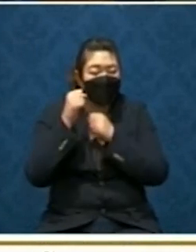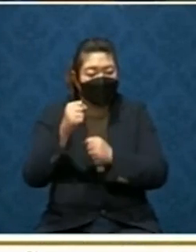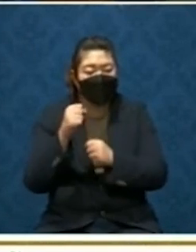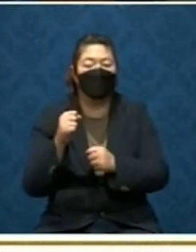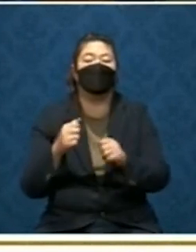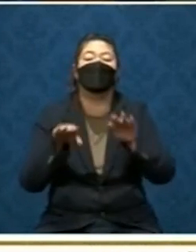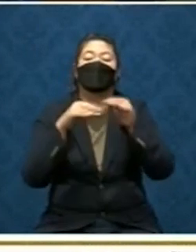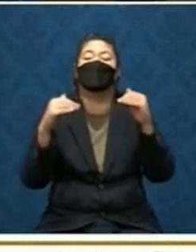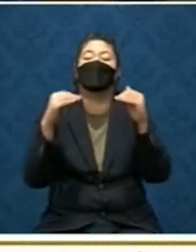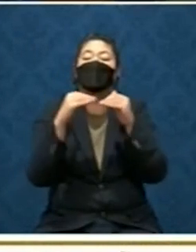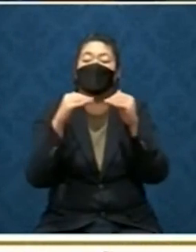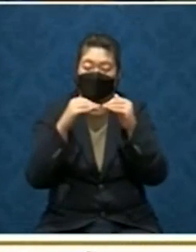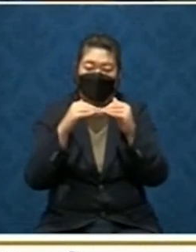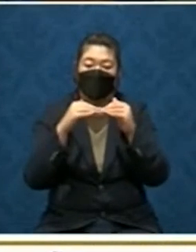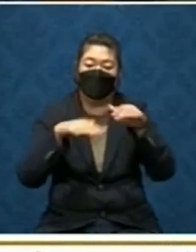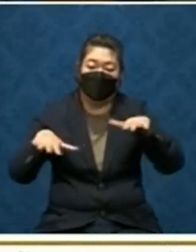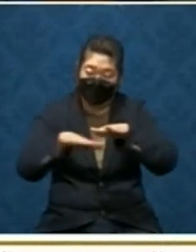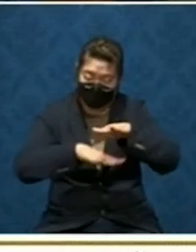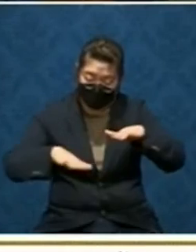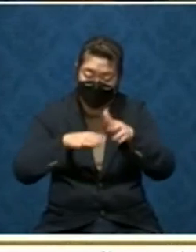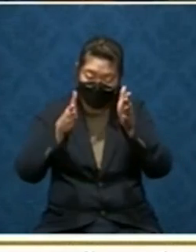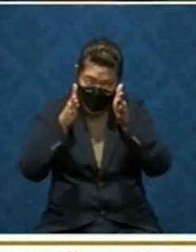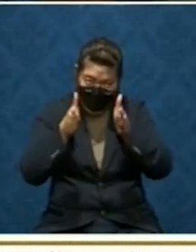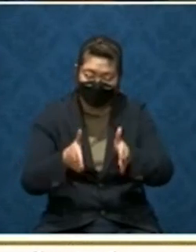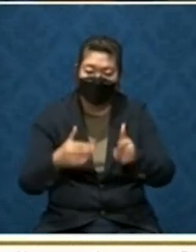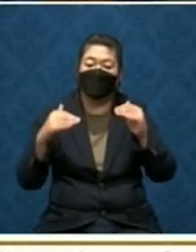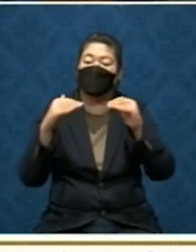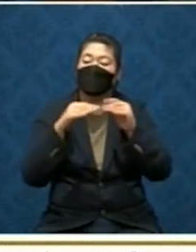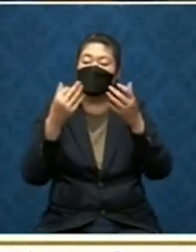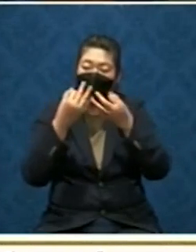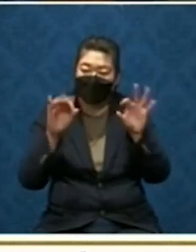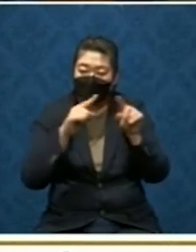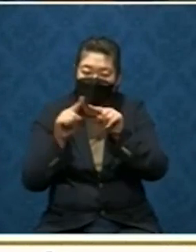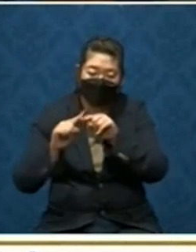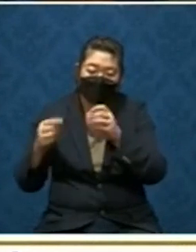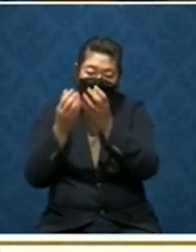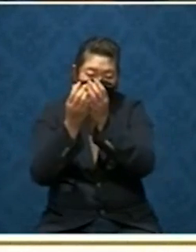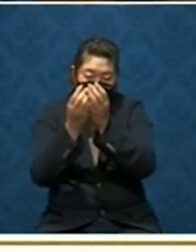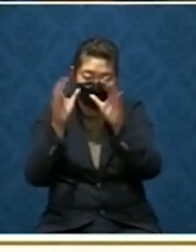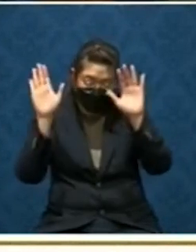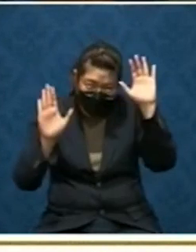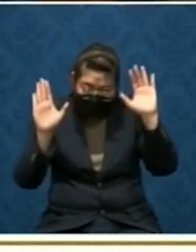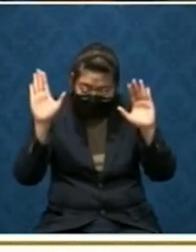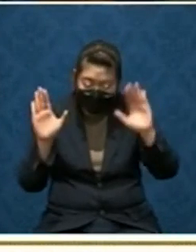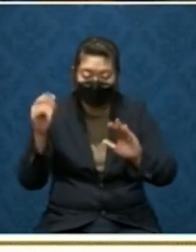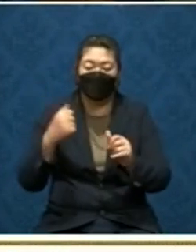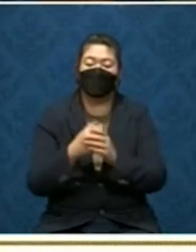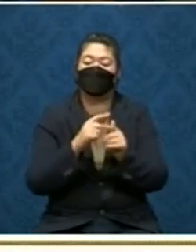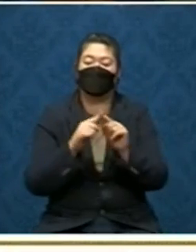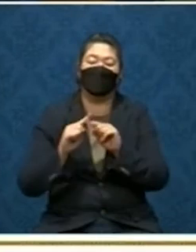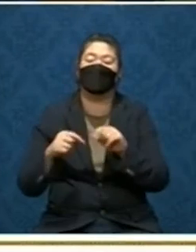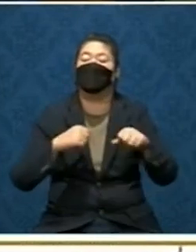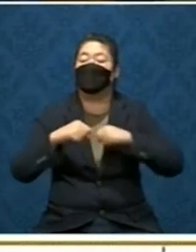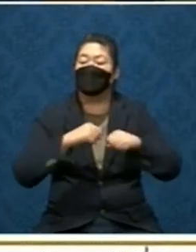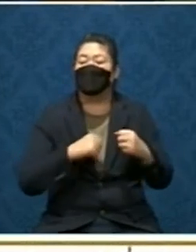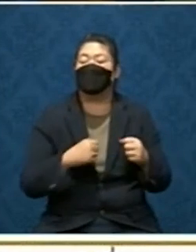สิทธิขั้นพื้นฐานของมนุษย์ตามหลักการการปกครองระบอบประชาธิปไตยสิ่งที่เยาวชนคนหนุ่มสาวเรียกร้องมี